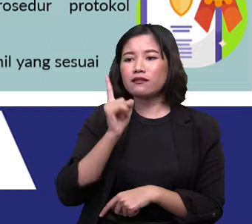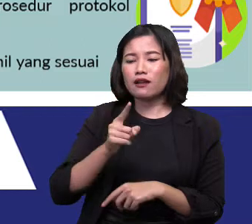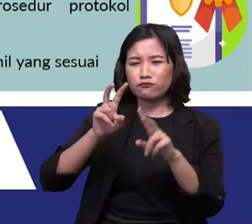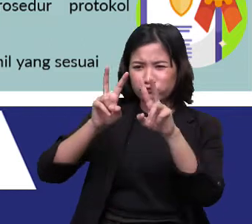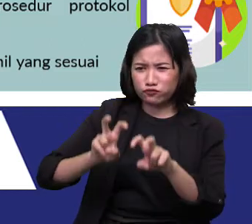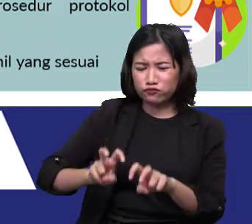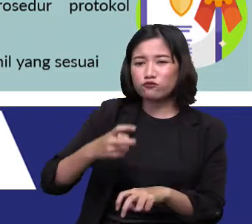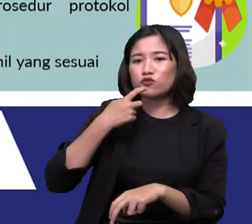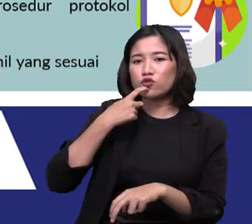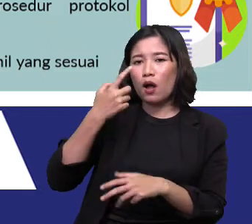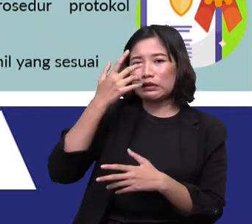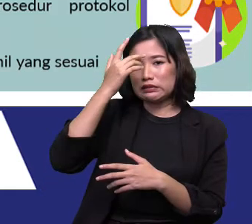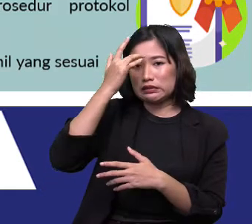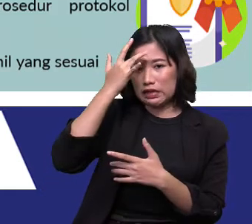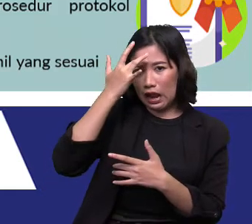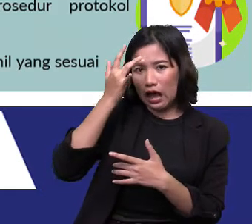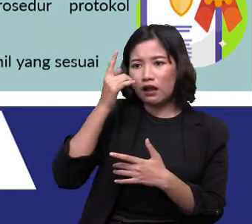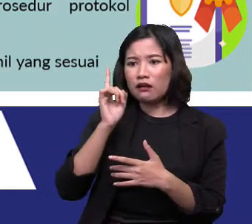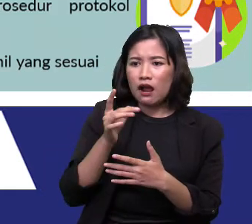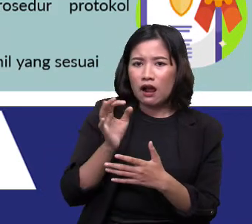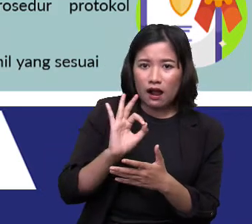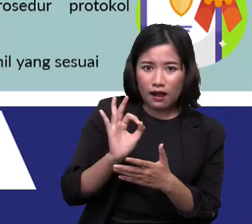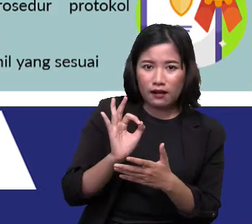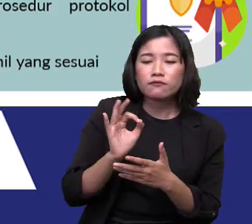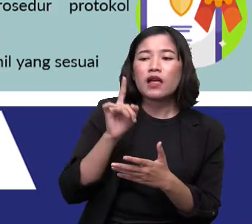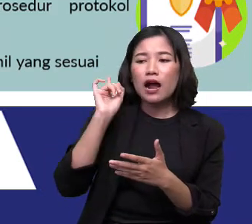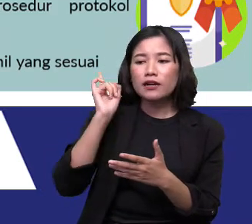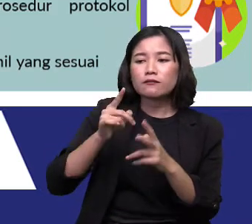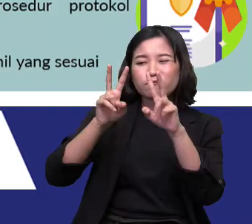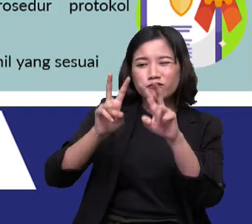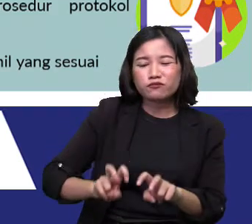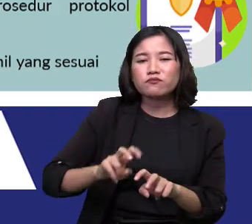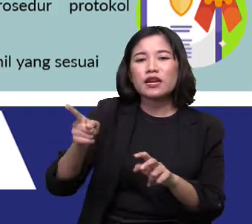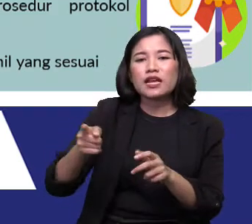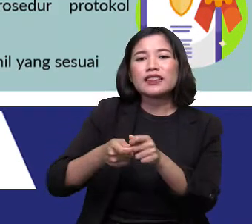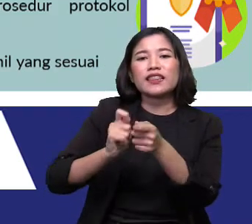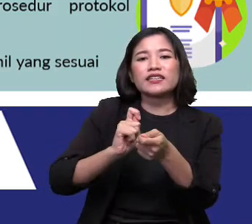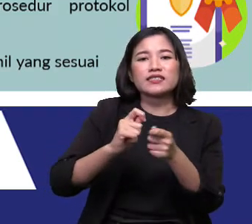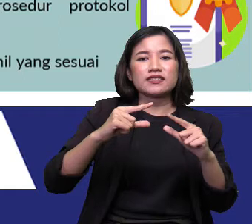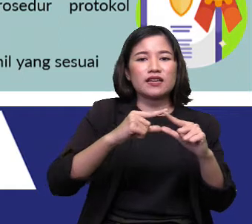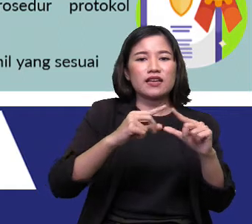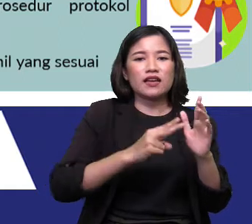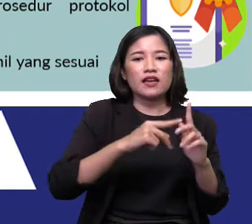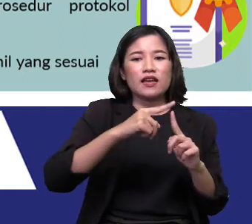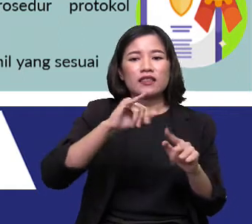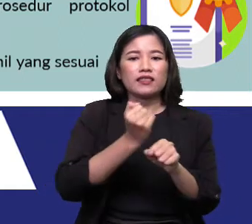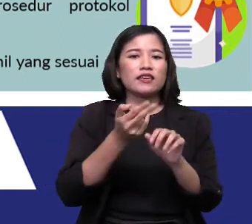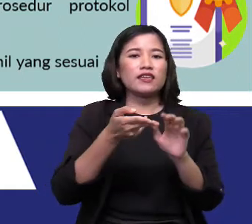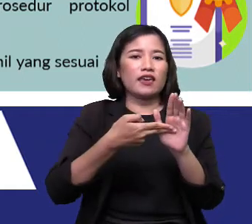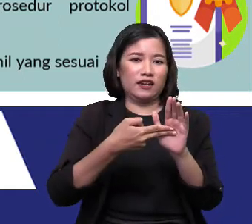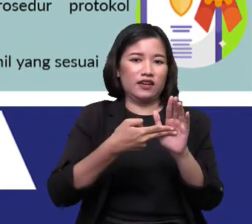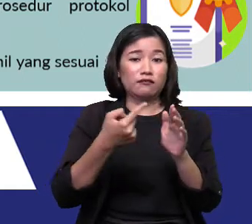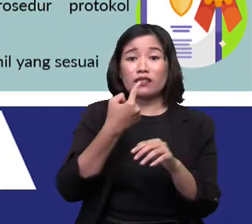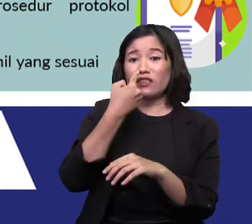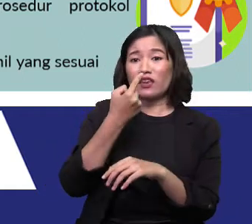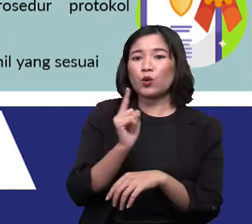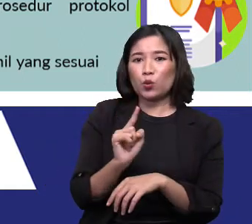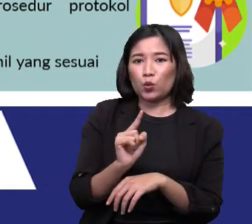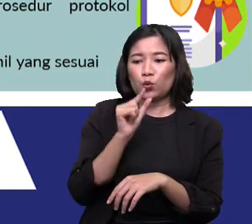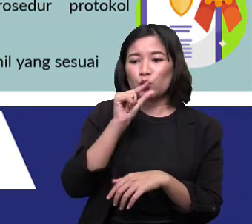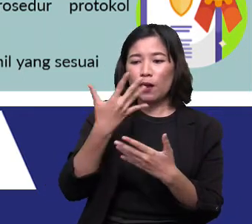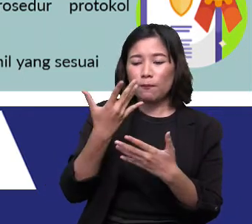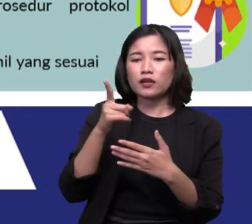dengan konflik 16 dan dihimbau mensyaratkan pemeriksaan antigen bagi seluruh partisipan untuk meminimalisir potensi